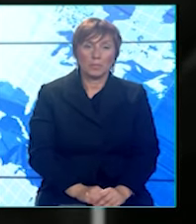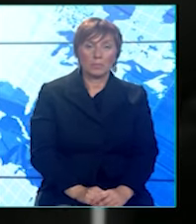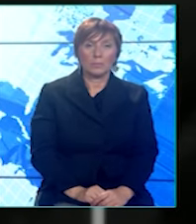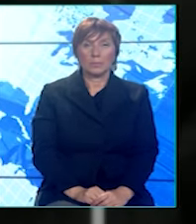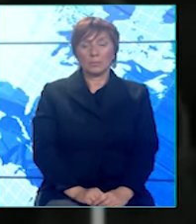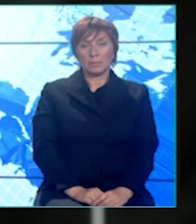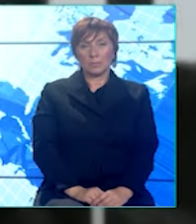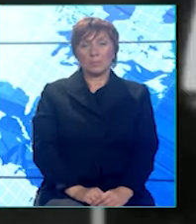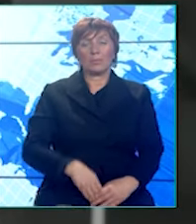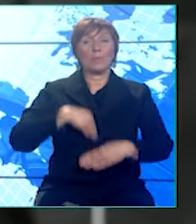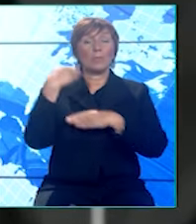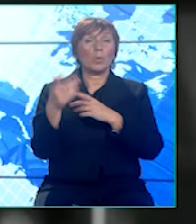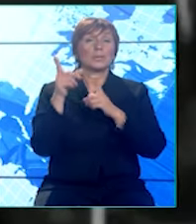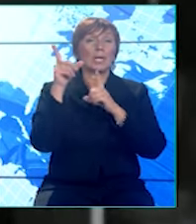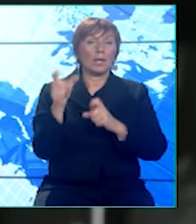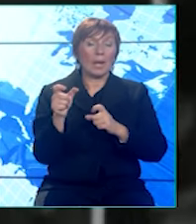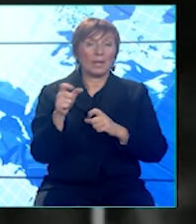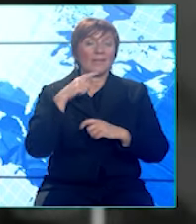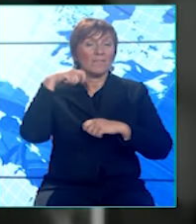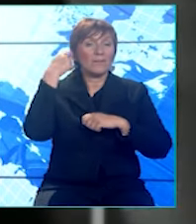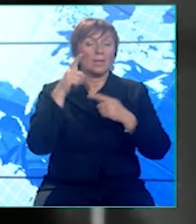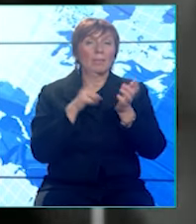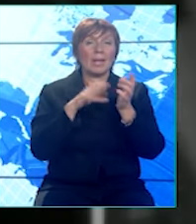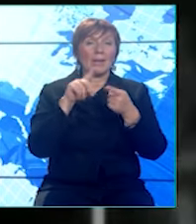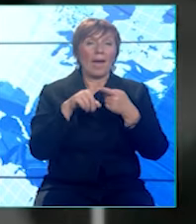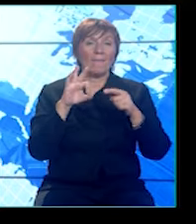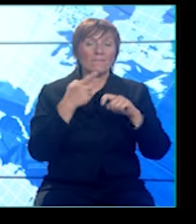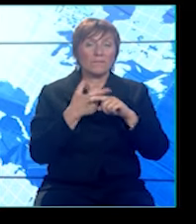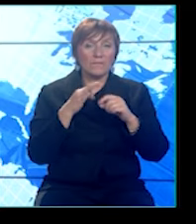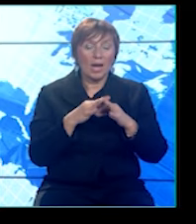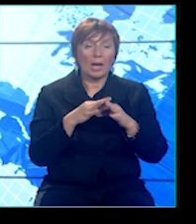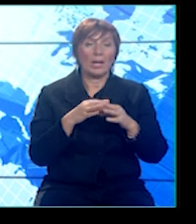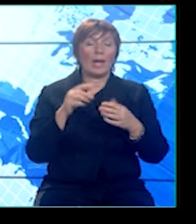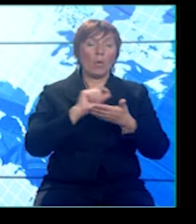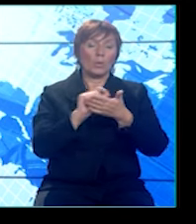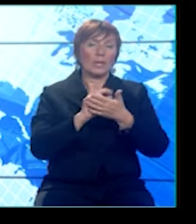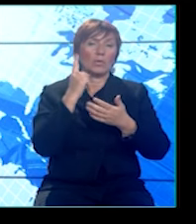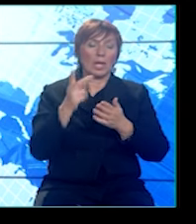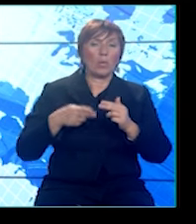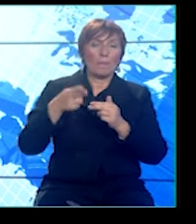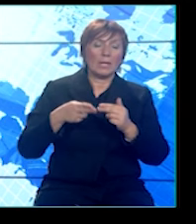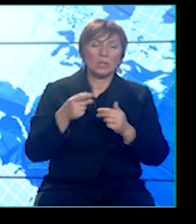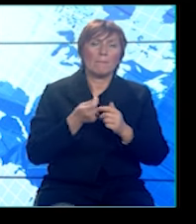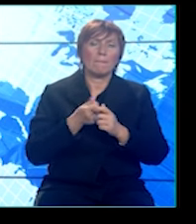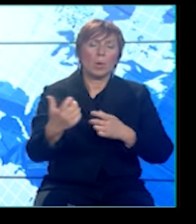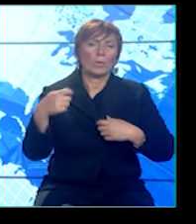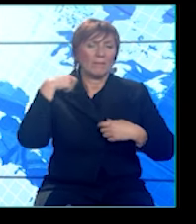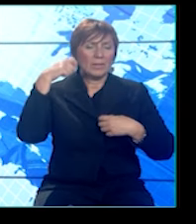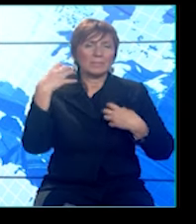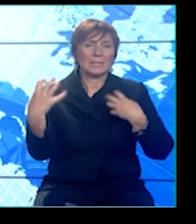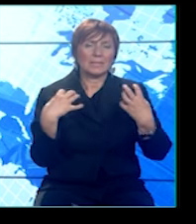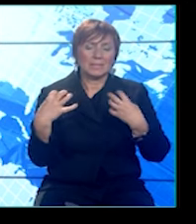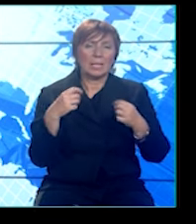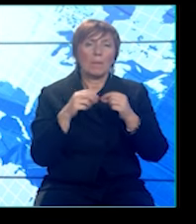Šta ima? Poslijeratna ostvarenja u filmu Na faka, Go West, te u Dnevniku jednog mašinovođe, ali i brojnim TV serijama, doveli su do toga